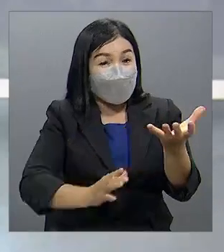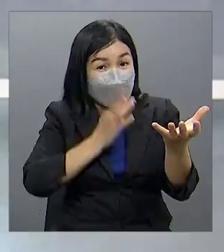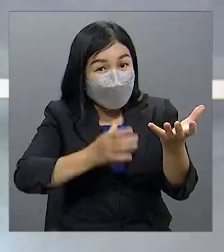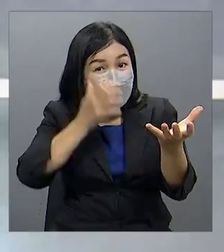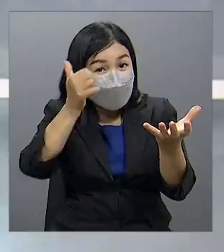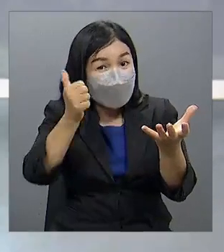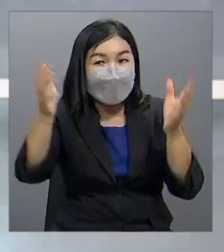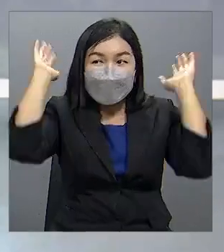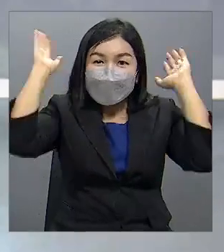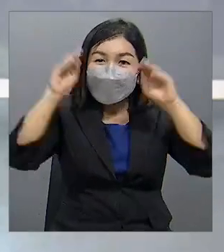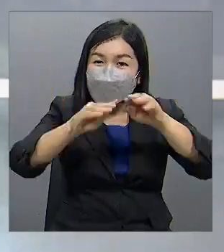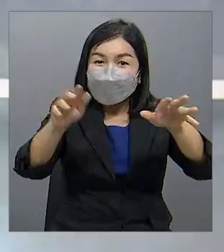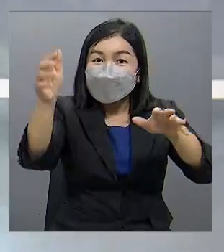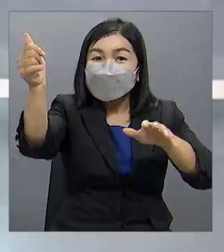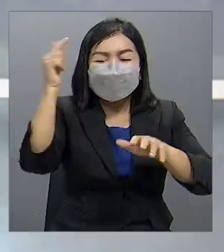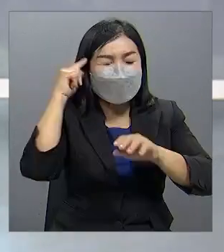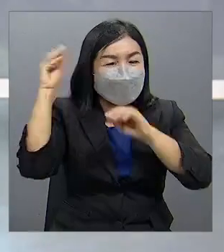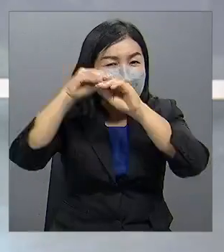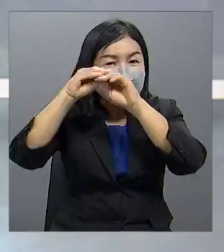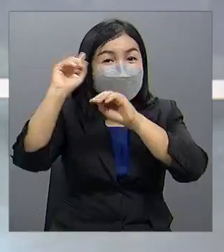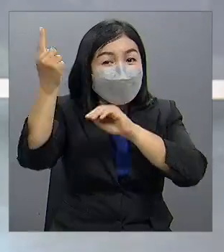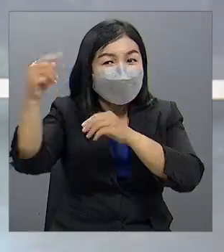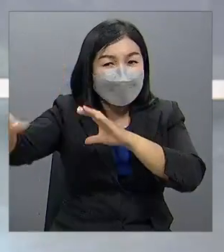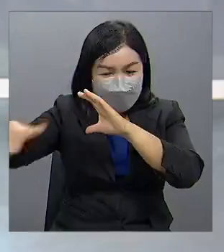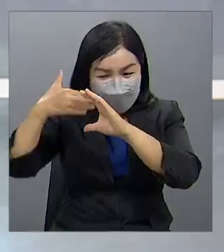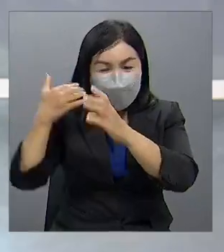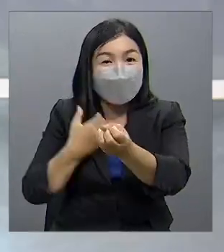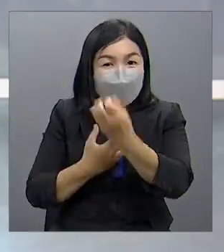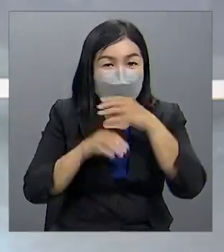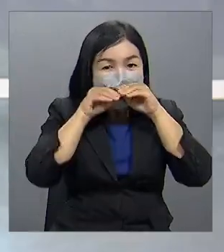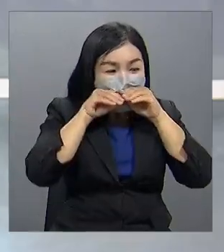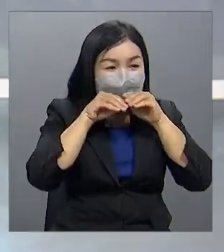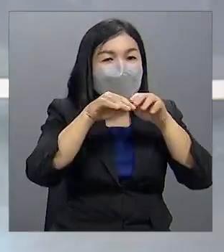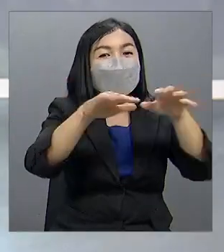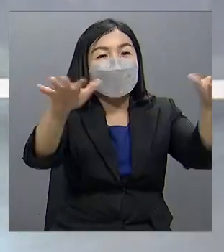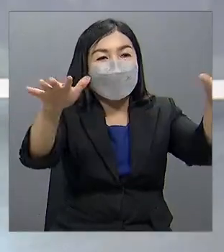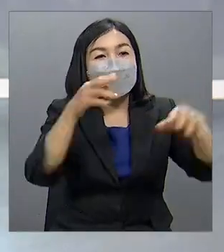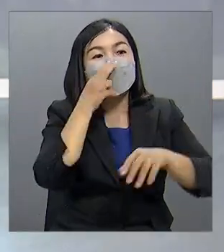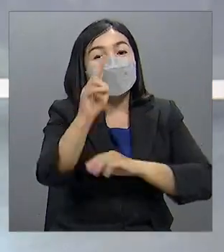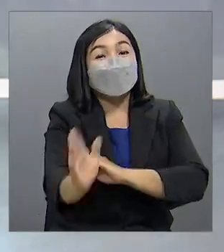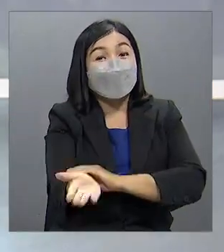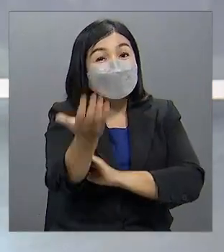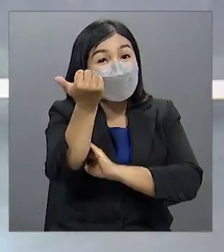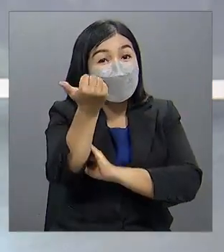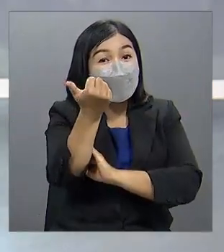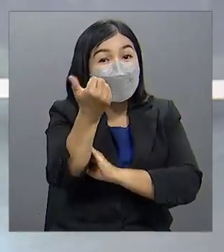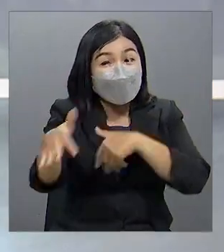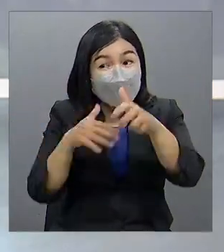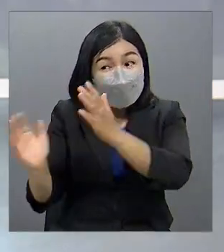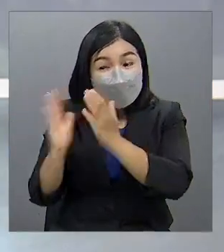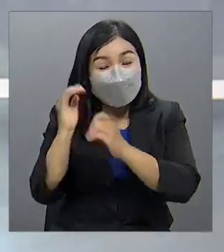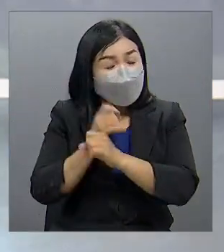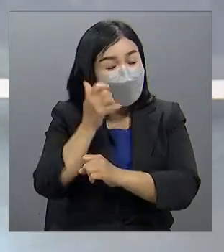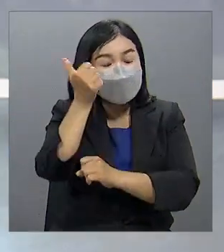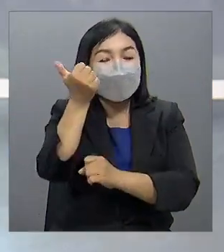ที่มีไอเดียแบบนี้ก็อย่าลืมส่งมานะคะเราจะได้นำมาบอกเล่ากันยามเช้าแบบนี้เผื่อจะเป็นไอเดียในการต่อยอดทำธุรกิจของใครบางคนนั่นเ